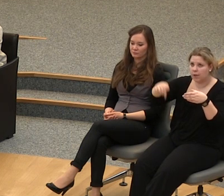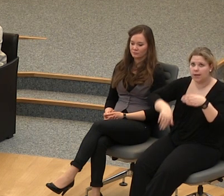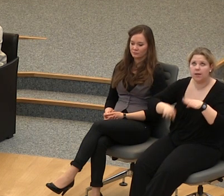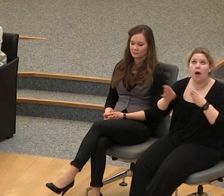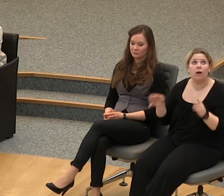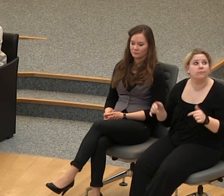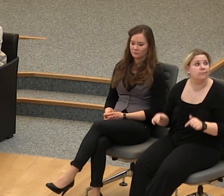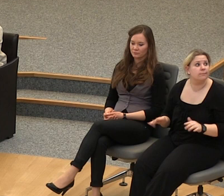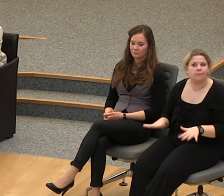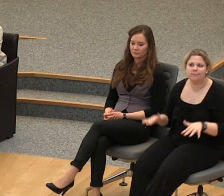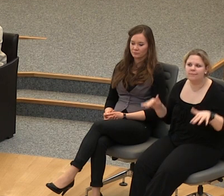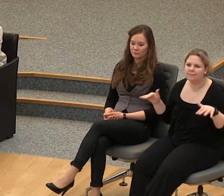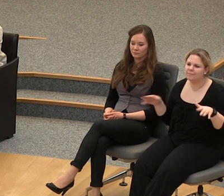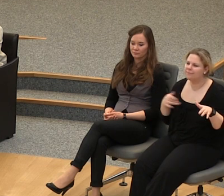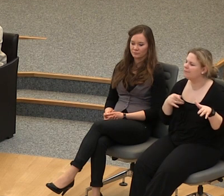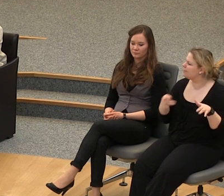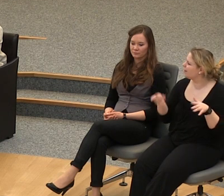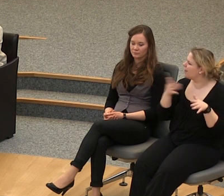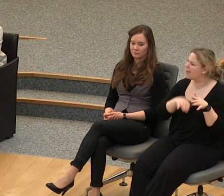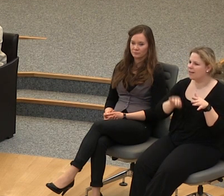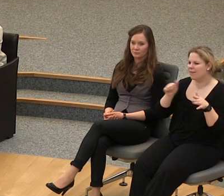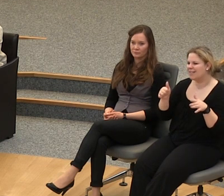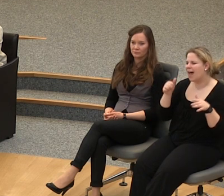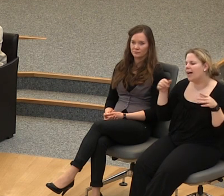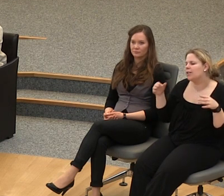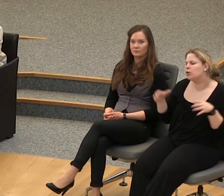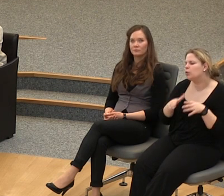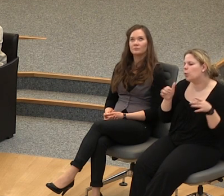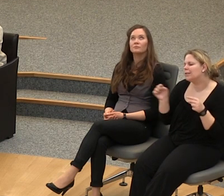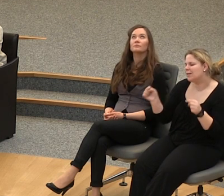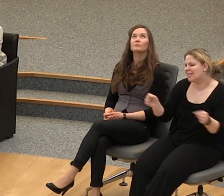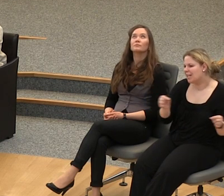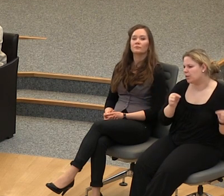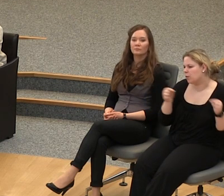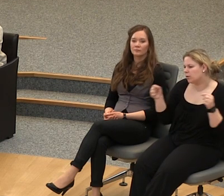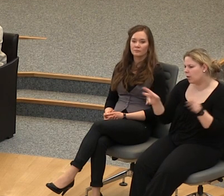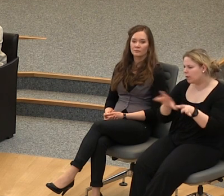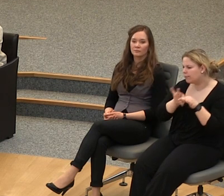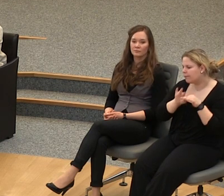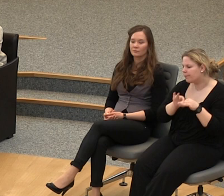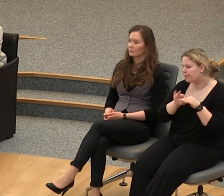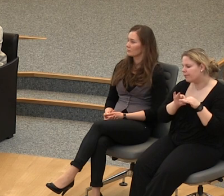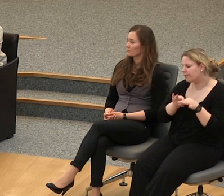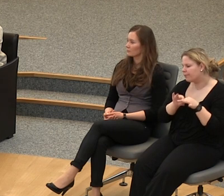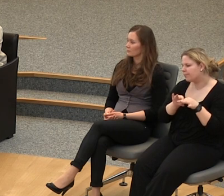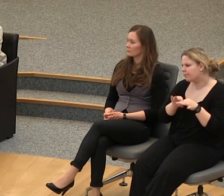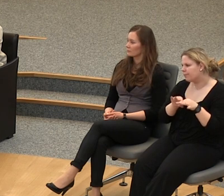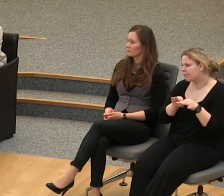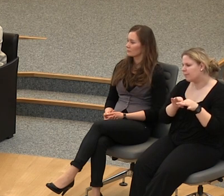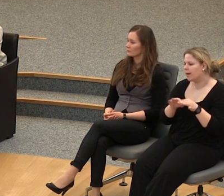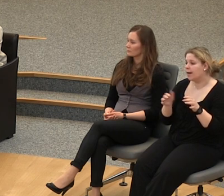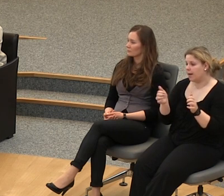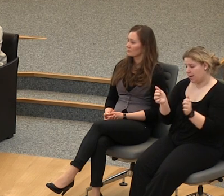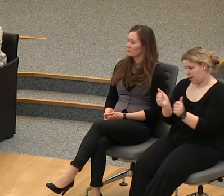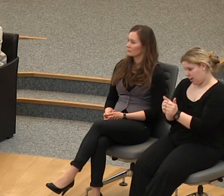Hause. Da gab es eine große Diskussion, und zwar zu der Frage, sollte man dem